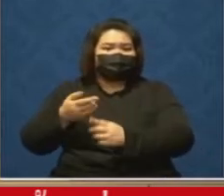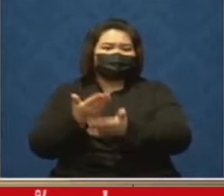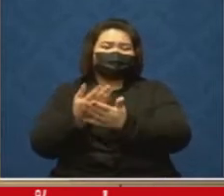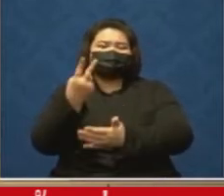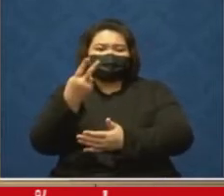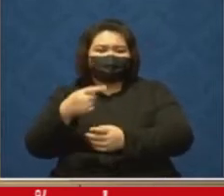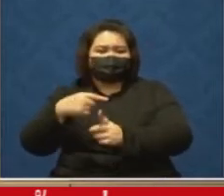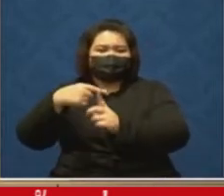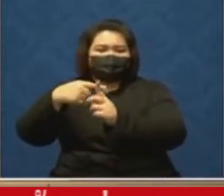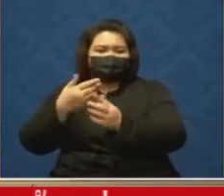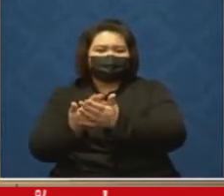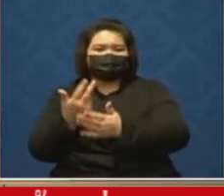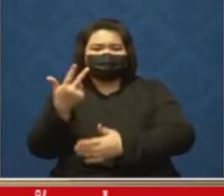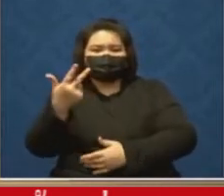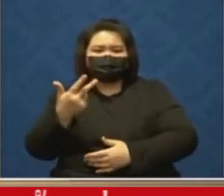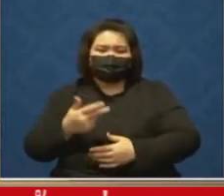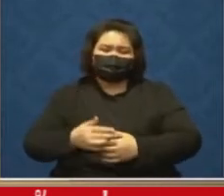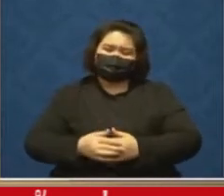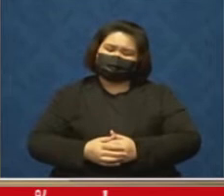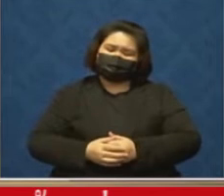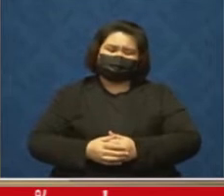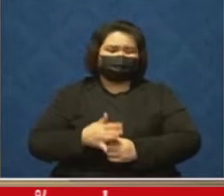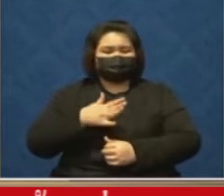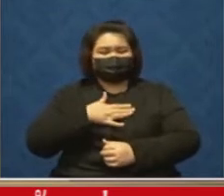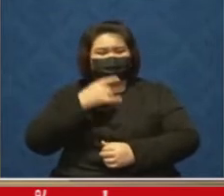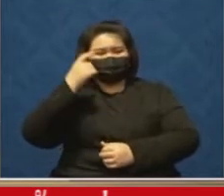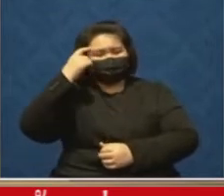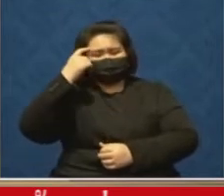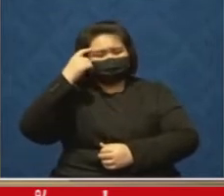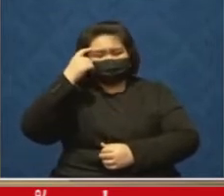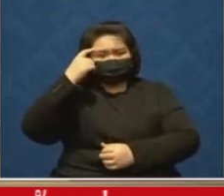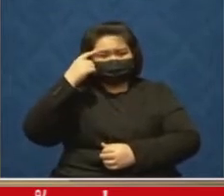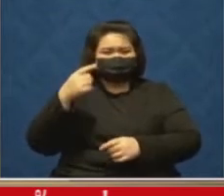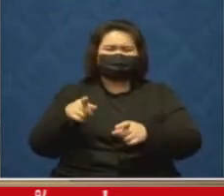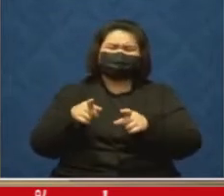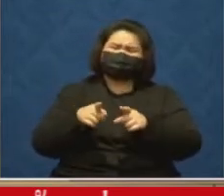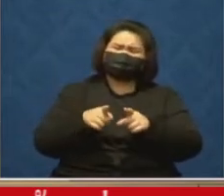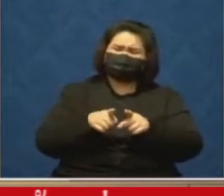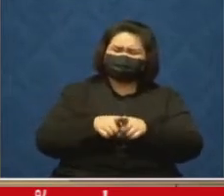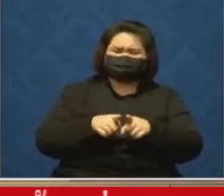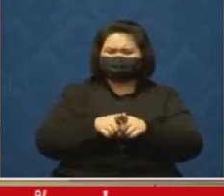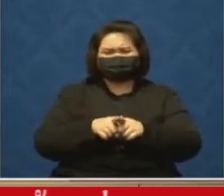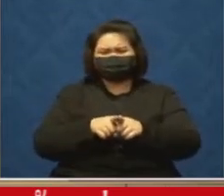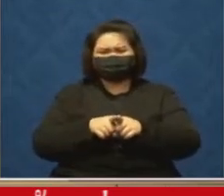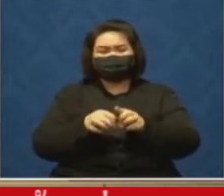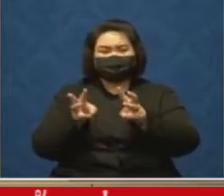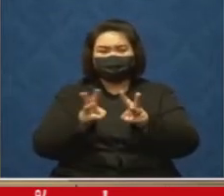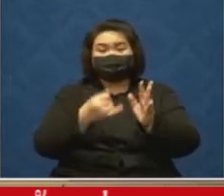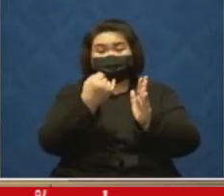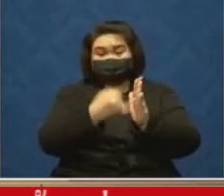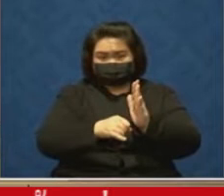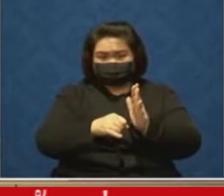บา 3 บาทซึ่งเรื่องเห่านี้ผมคิดว่ามันเป็นการปรอบใจที่ไม่ถูกเรื่องครับ